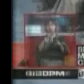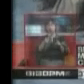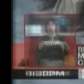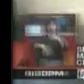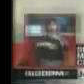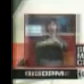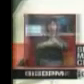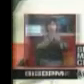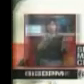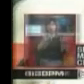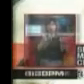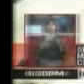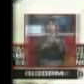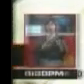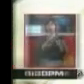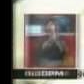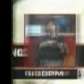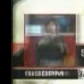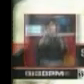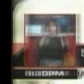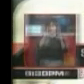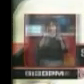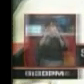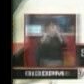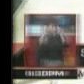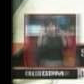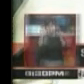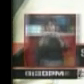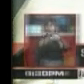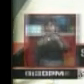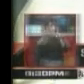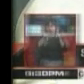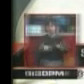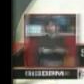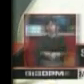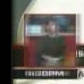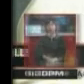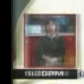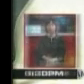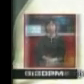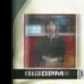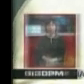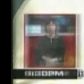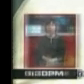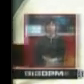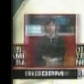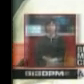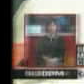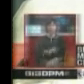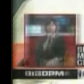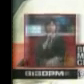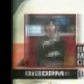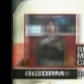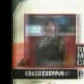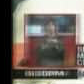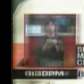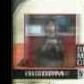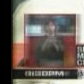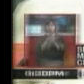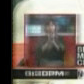kahit sino. To amend the Constitution, but only with respect to the